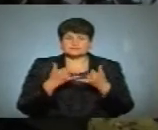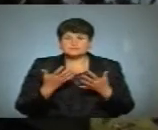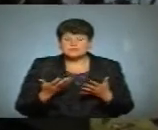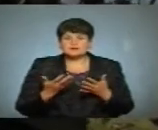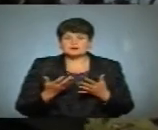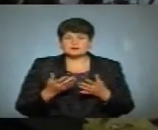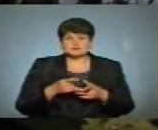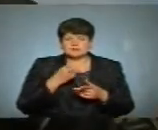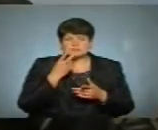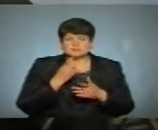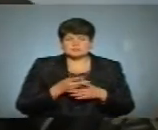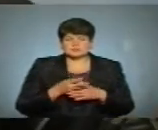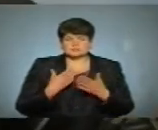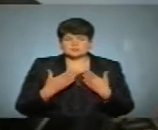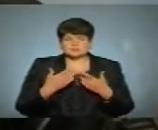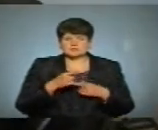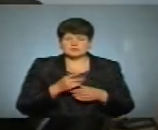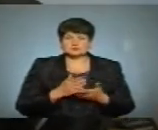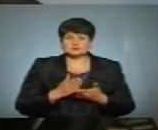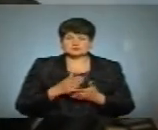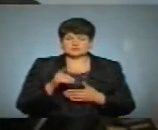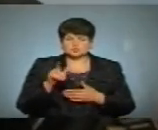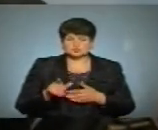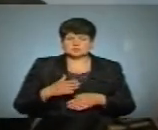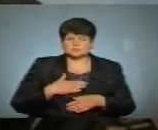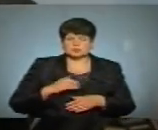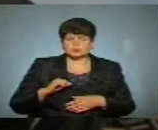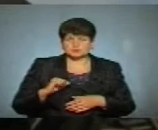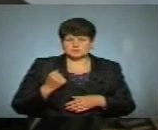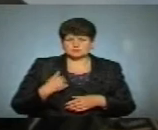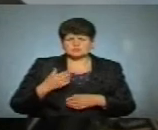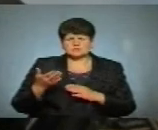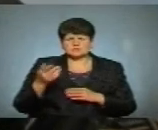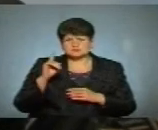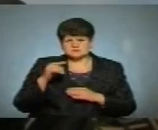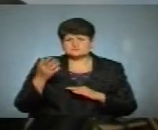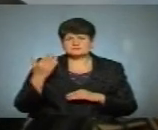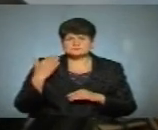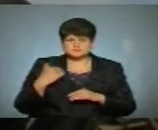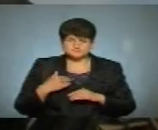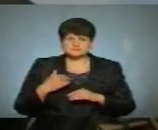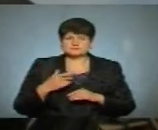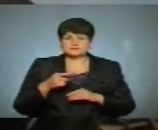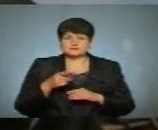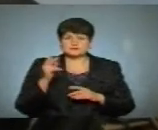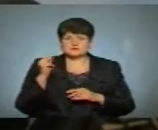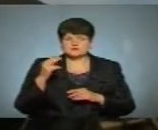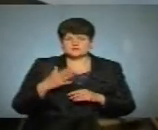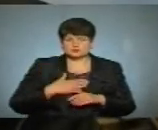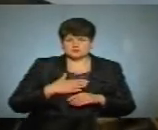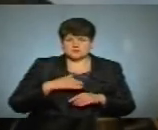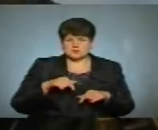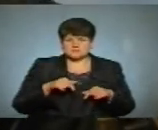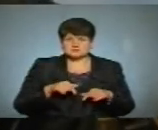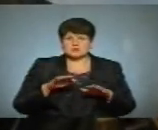якогось спілкування. Там служить мій друг, якого я знав ще, зрештою, до факультету, він вчився у нас,